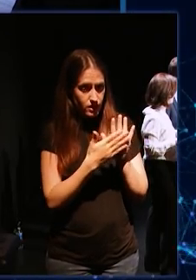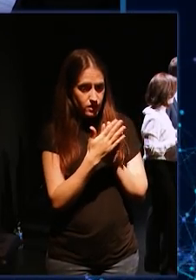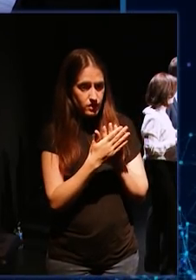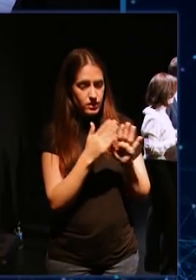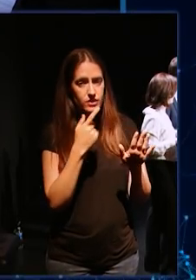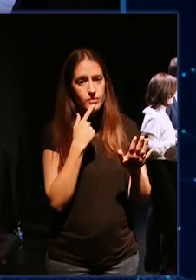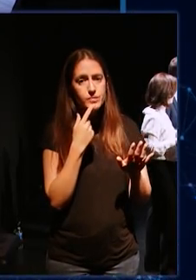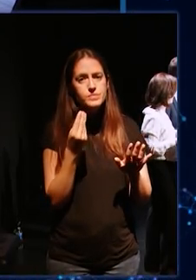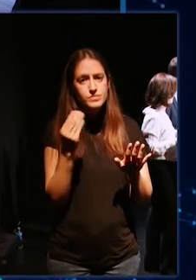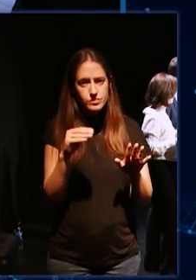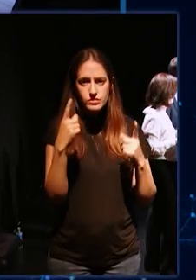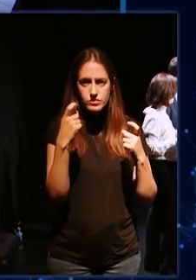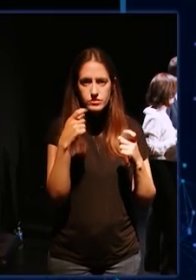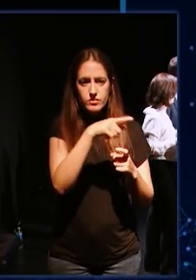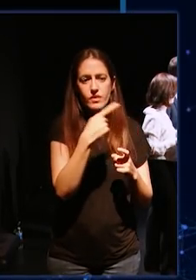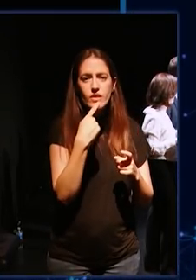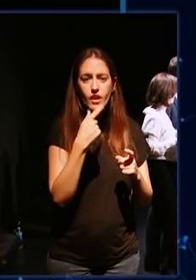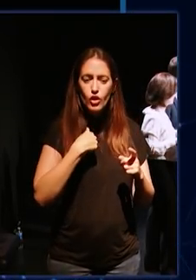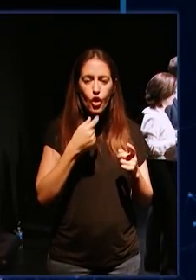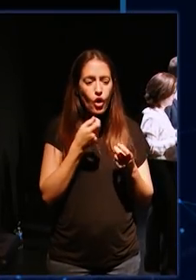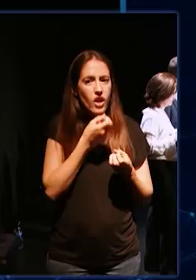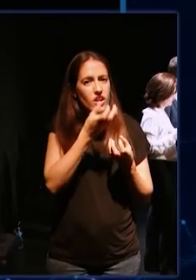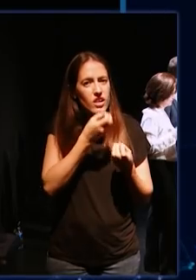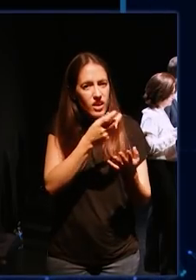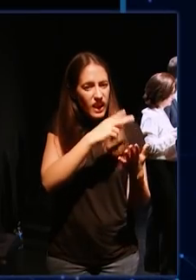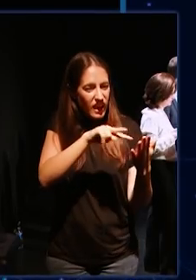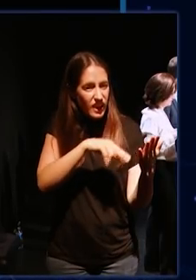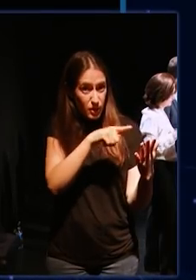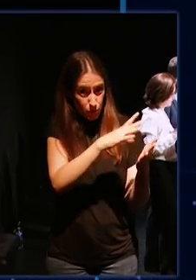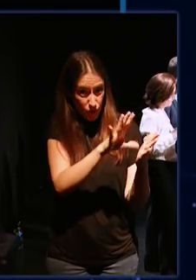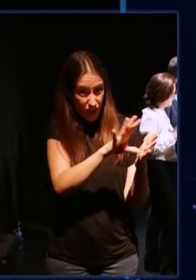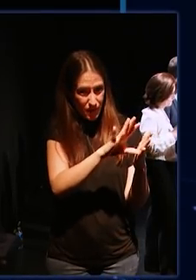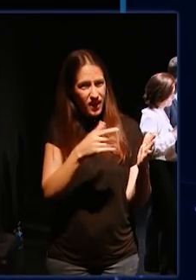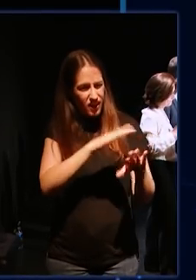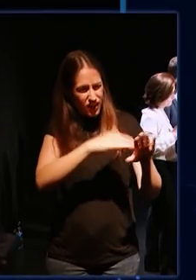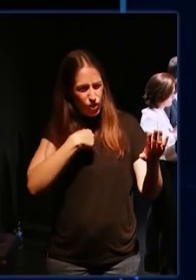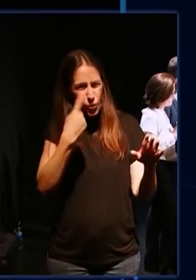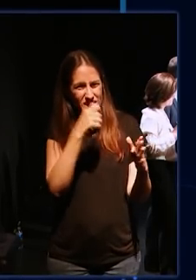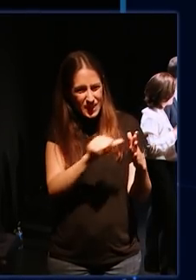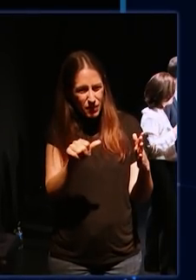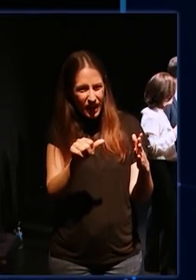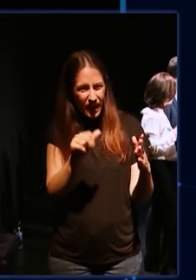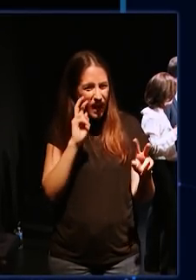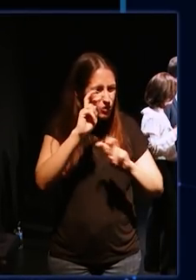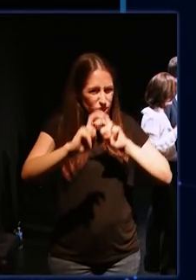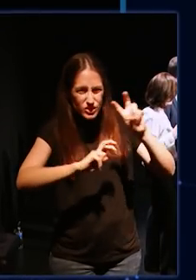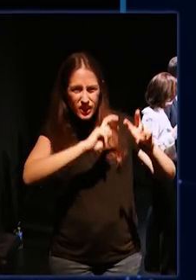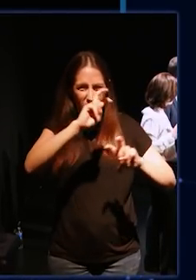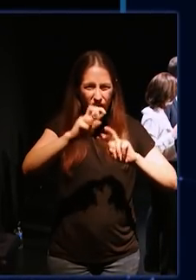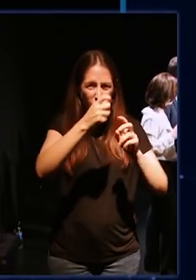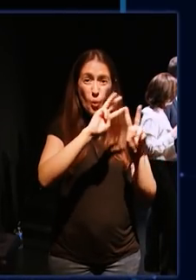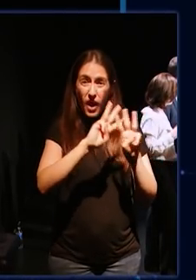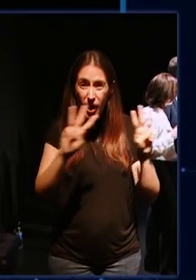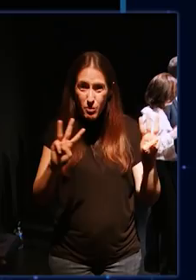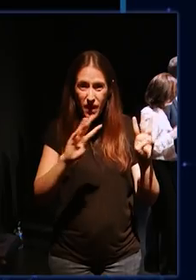I d'altra banda, vostè diu que ens informem i llegim el seu programa. Creu-me que jo he estat una setmana intentant trobar el seu programa a la pàgina